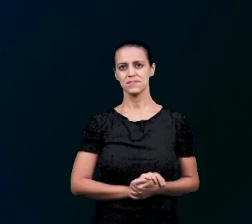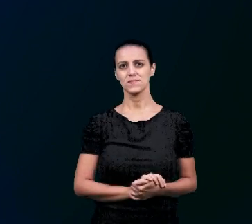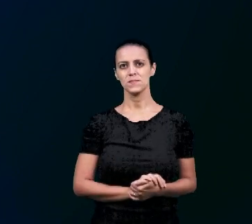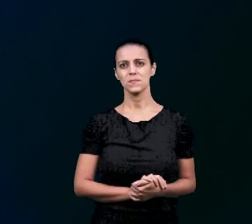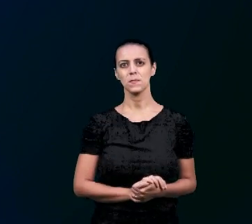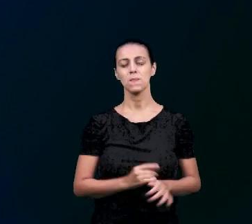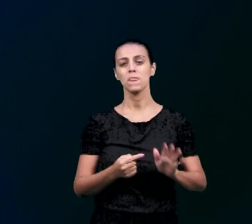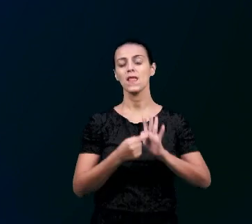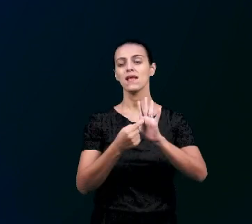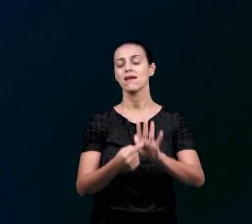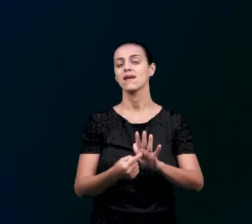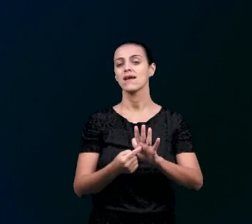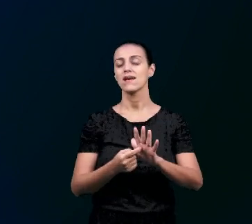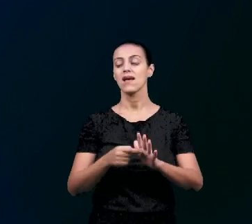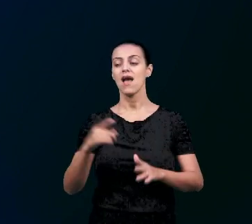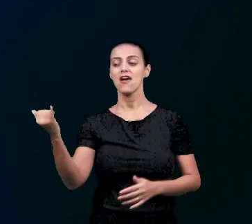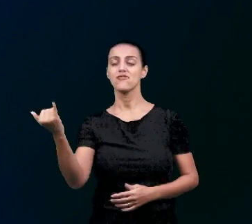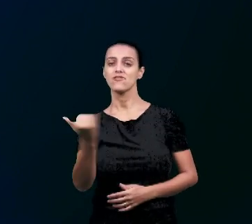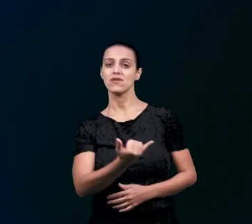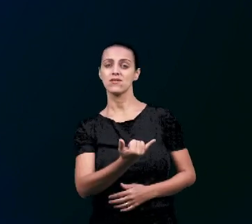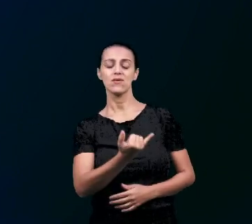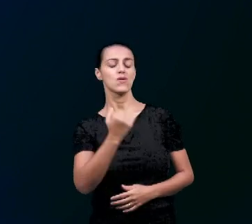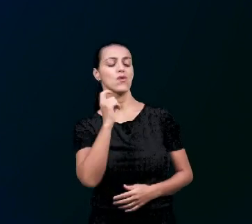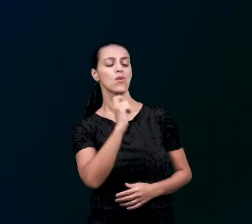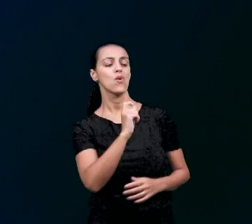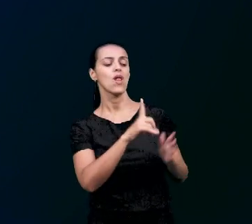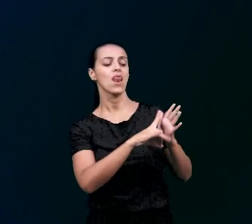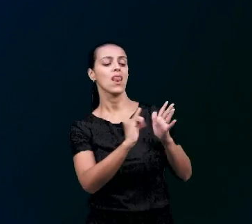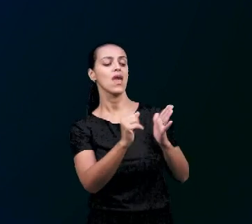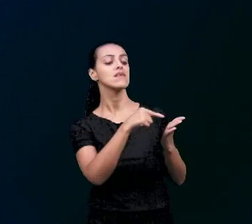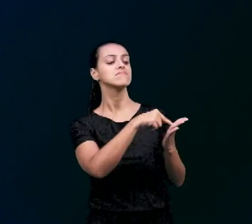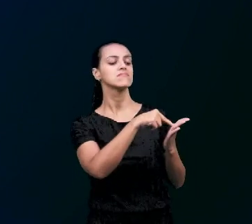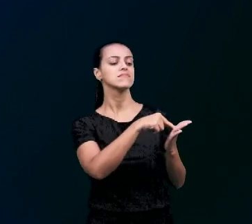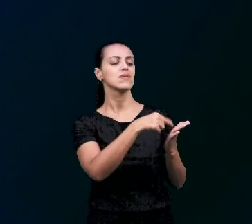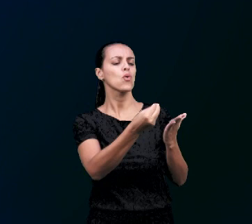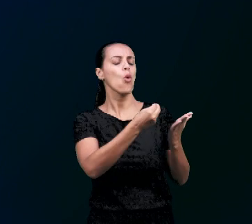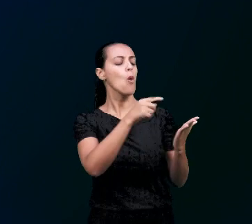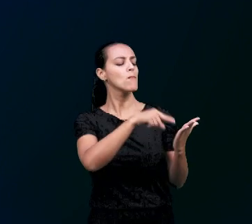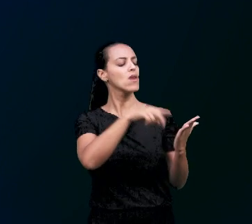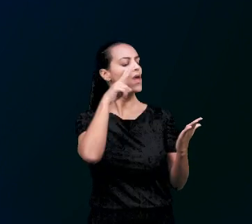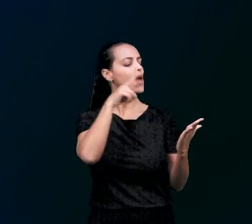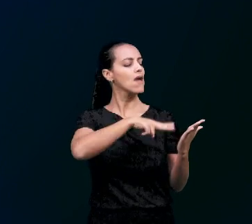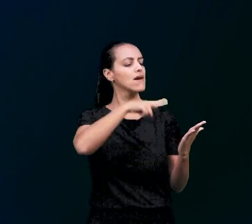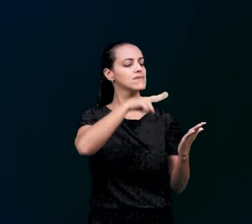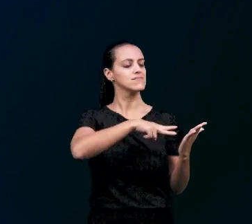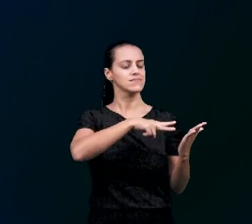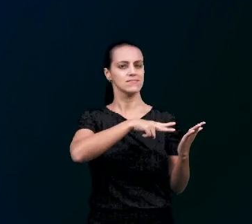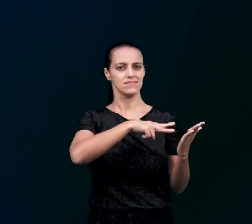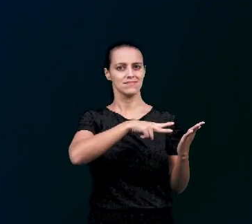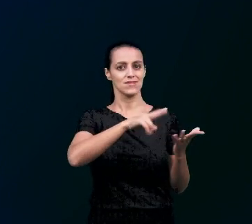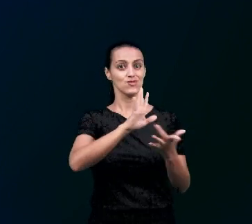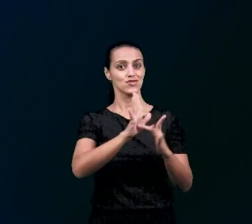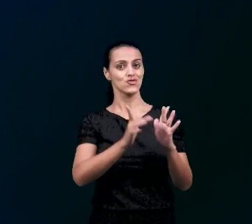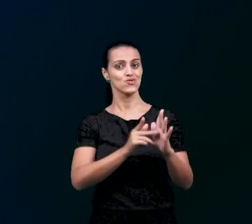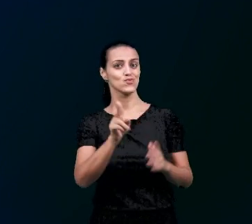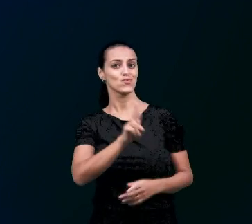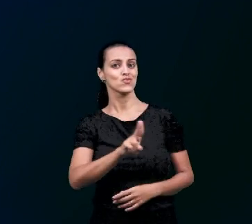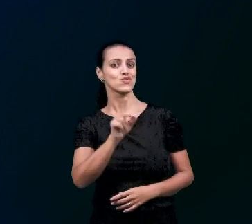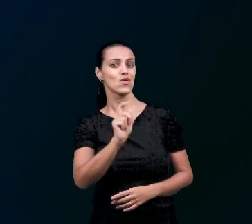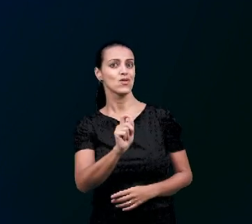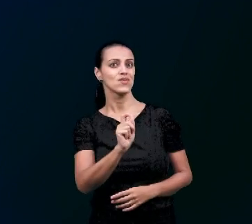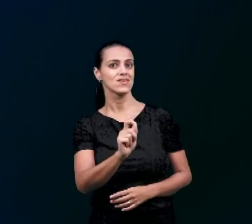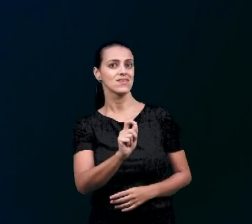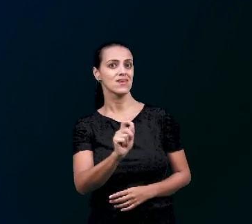dit, il lui a dit, qu'est-ce qui est écrit dans la loi? Comment tu lis? Donc la première ressource utilisée par le Seigneur